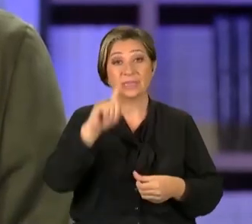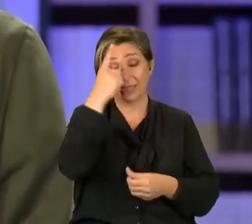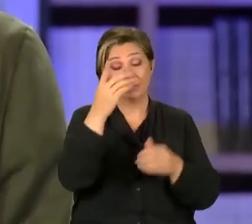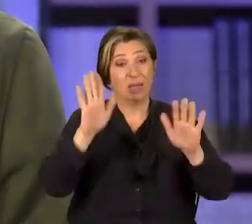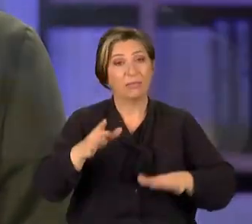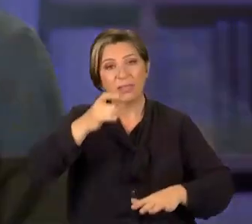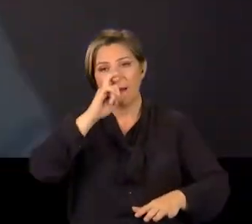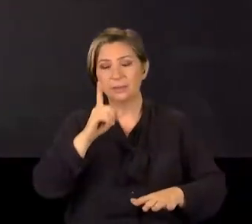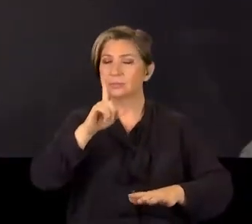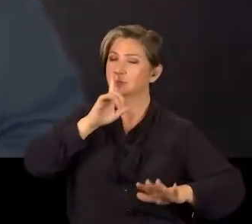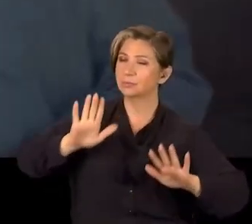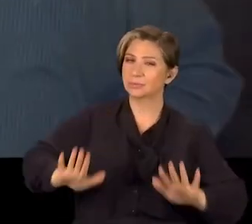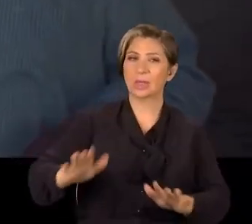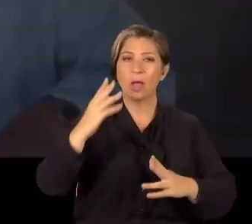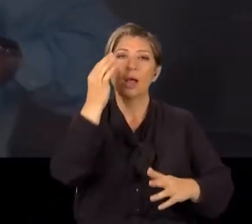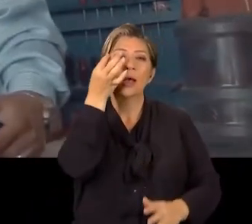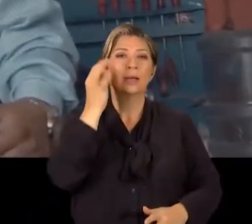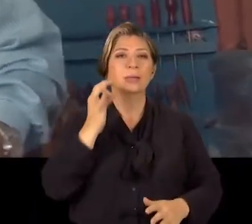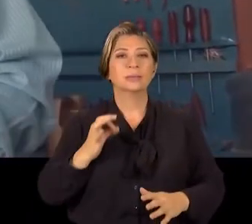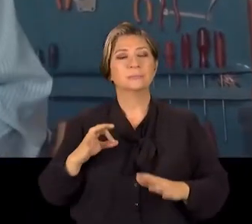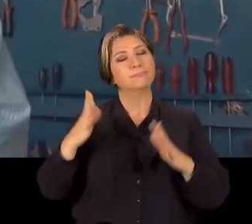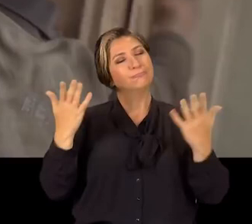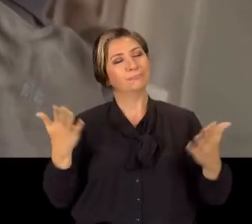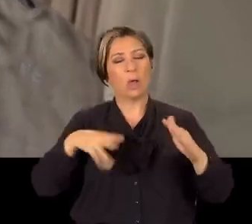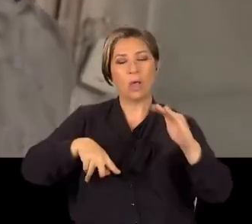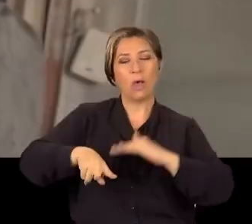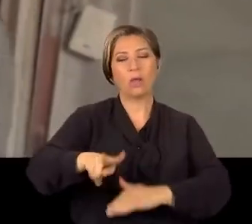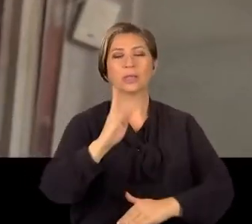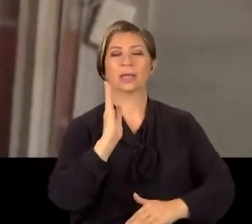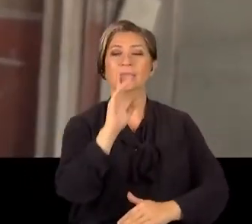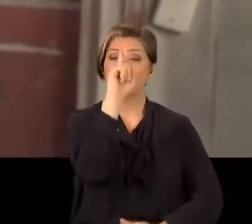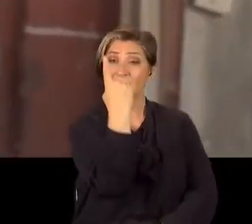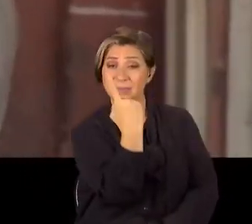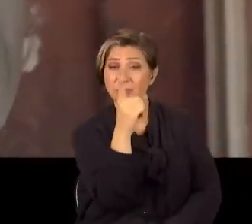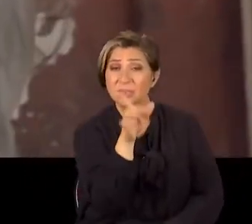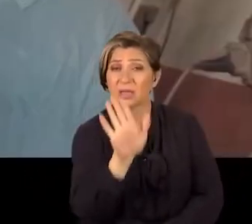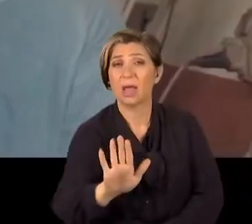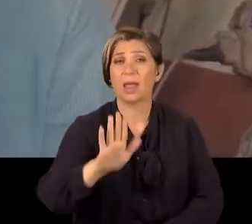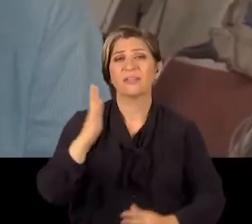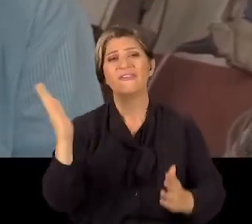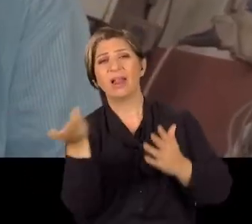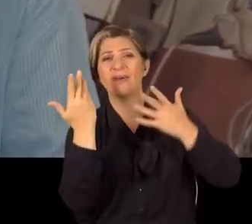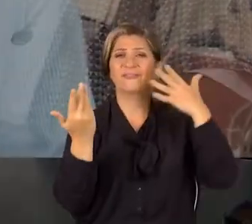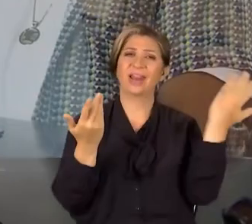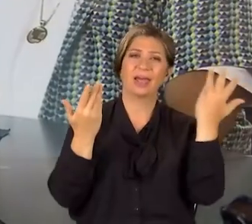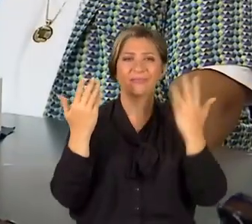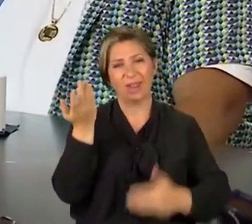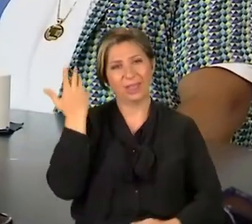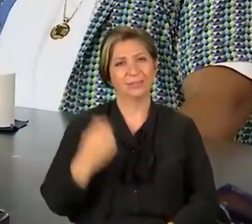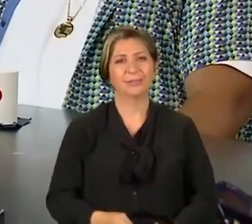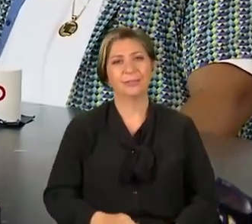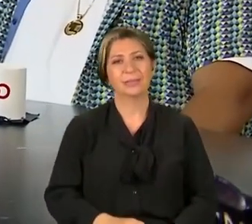mı kaldın Aga As yap Gözyaşların kuru Akar yolda tek sen misin falan falan filan falan